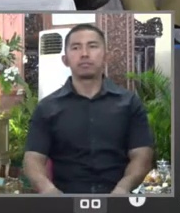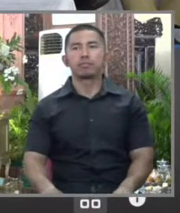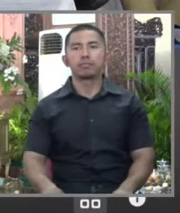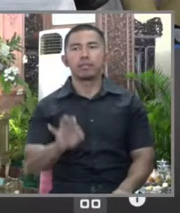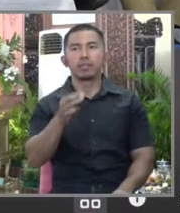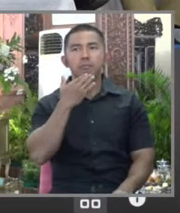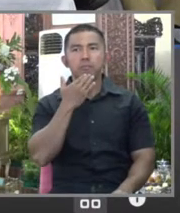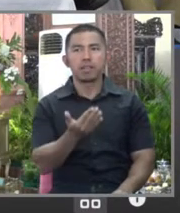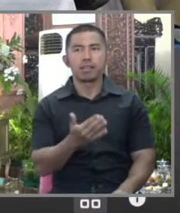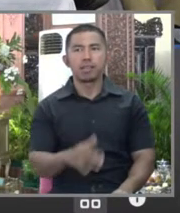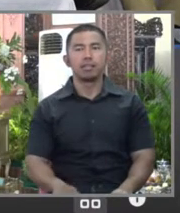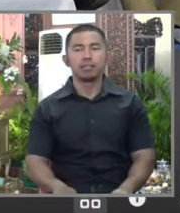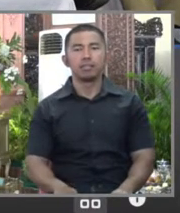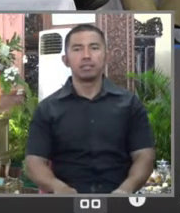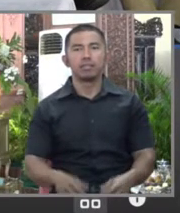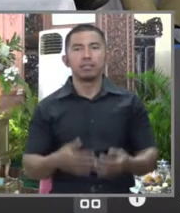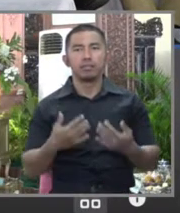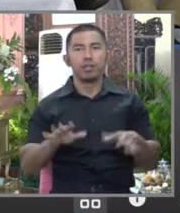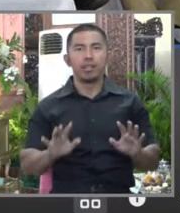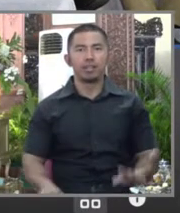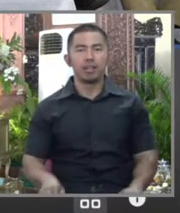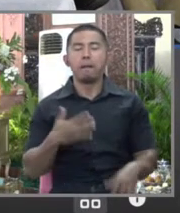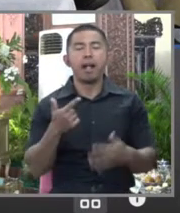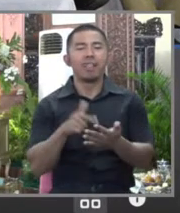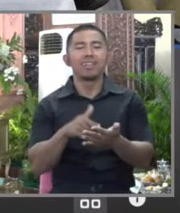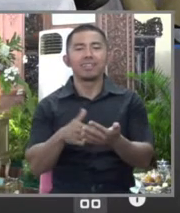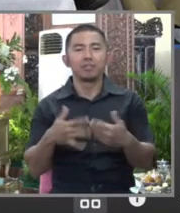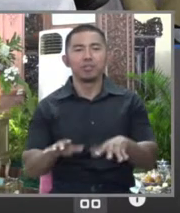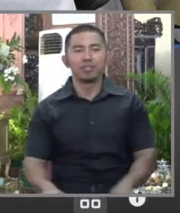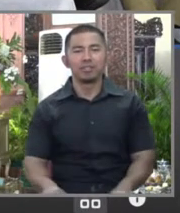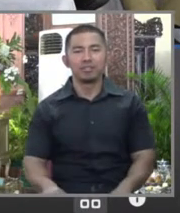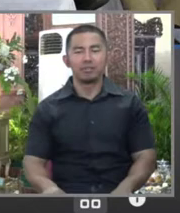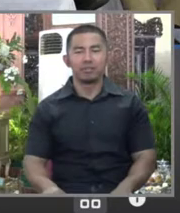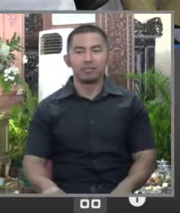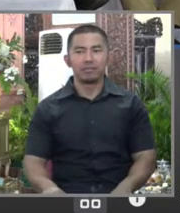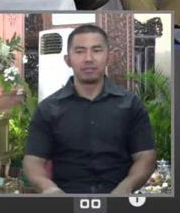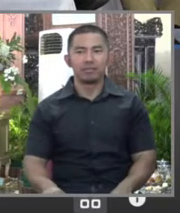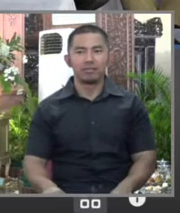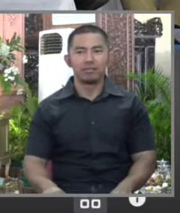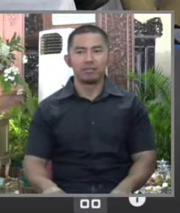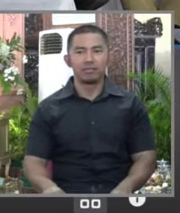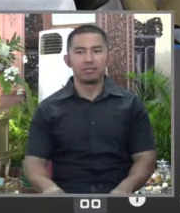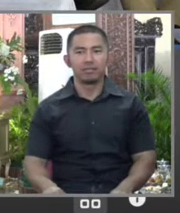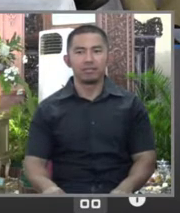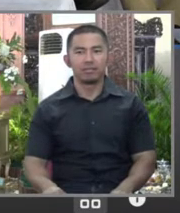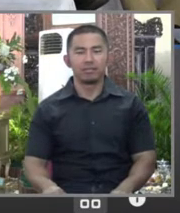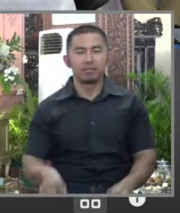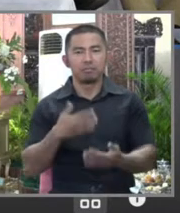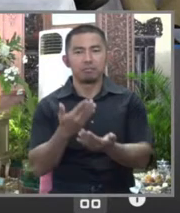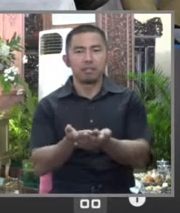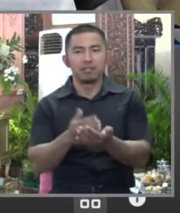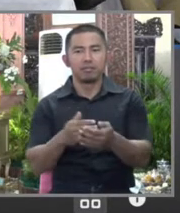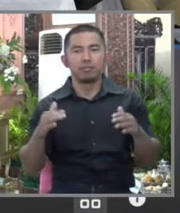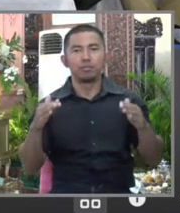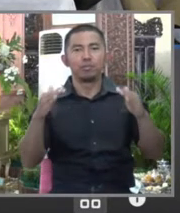Nggih. Nggih, matur nuwun. Balik nang Pak Kades. Oh, nggih. Matur rezeki kowe gawe gedung entuk guru.